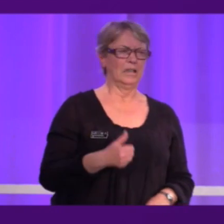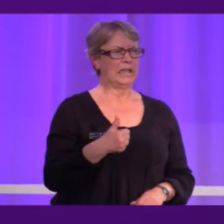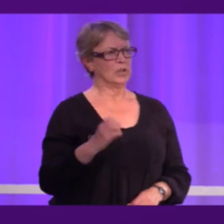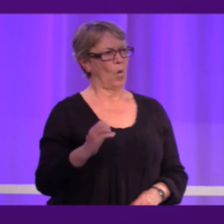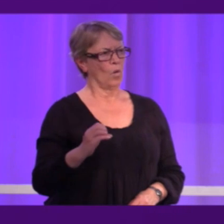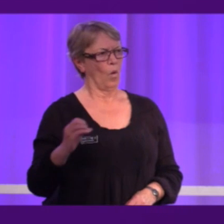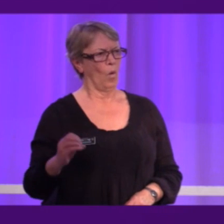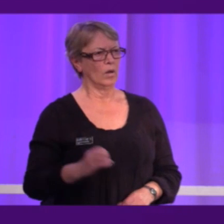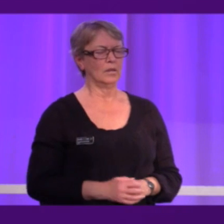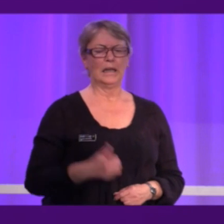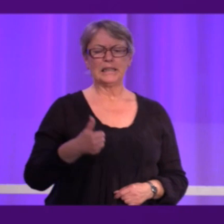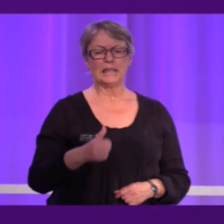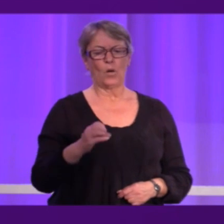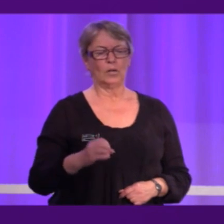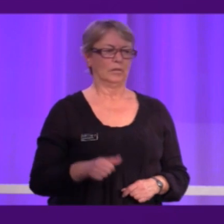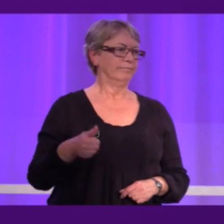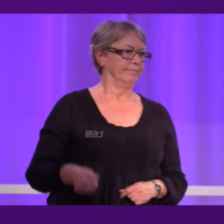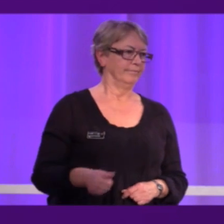600.